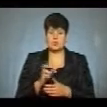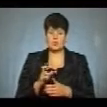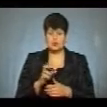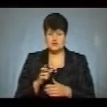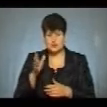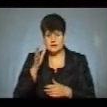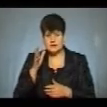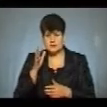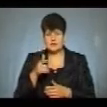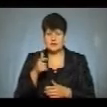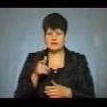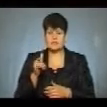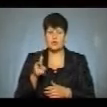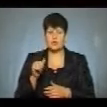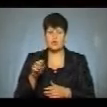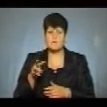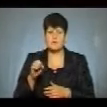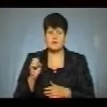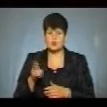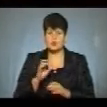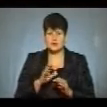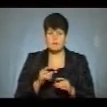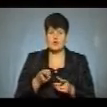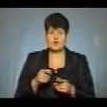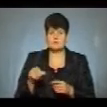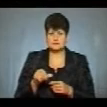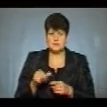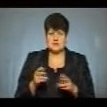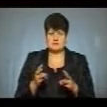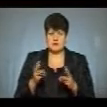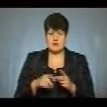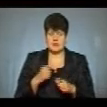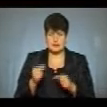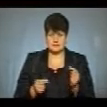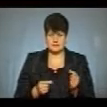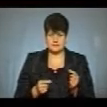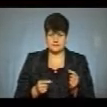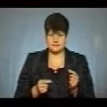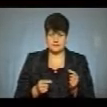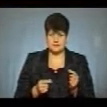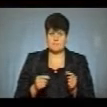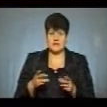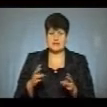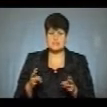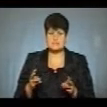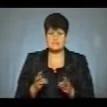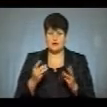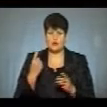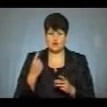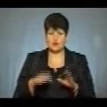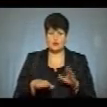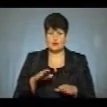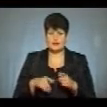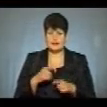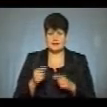педагогічного університету Галина Гуменюк розповіла про шкідливість спалювання листя. При спалюванні одної тонни листя